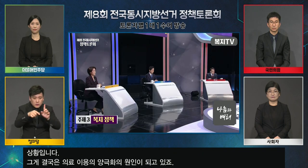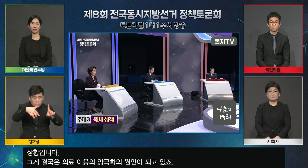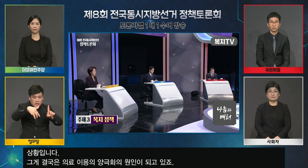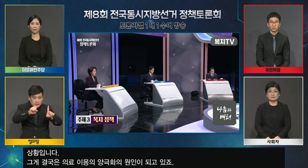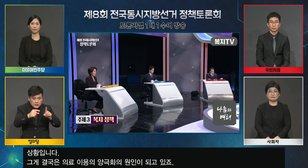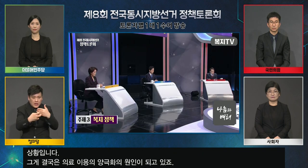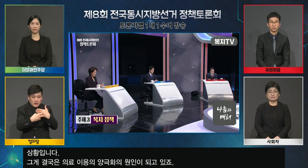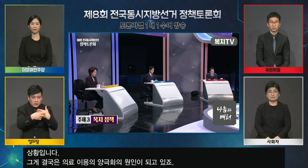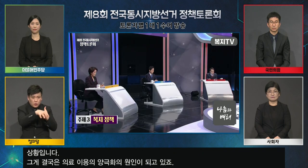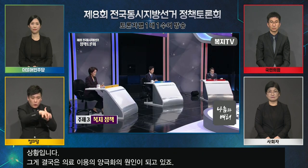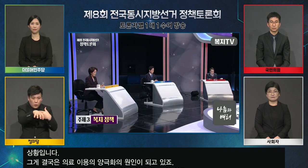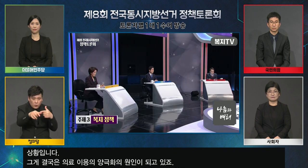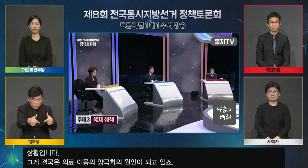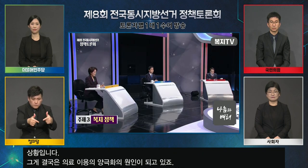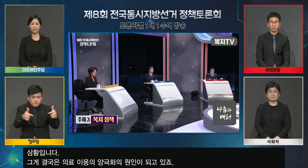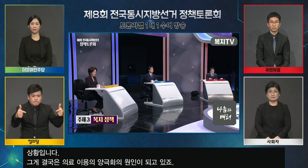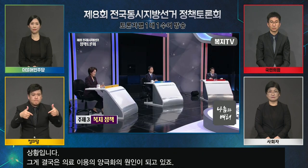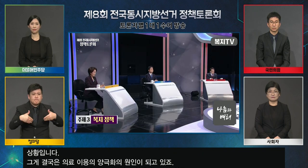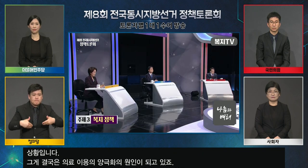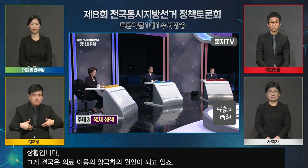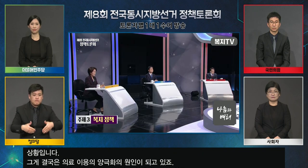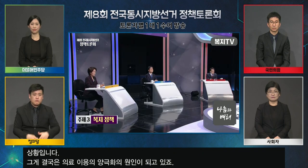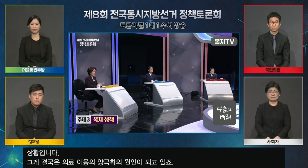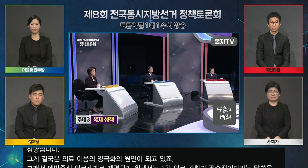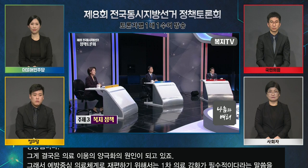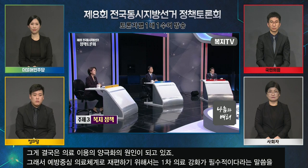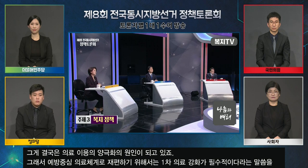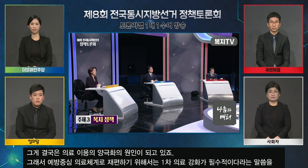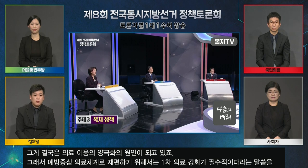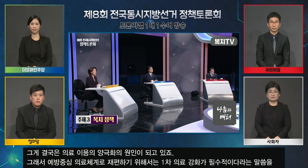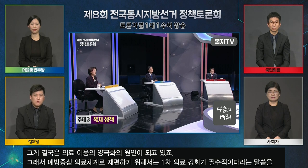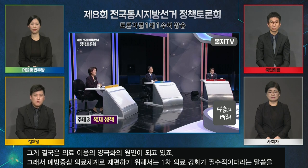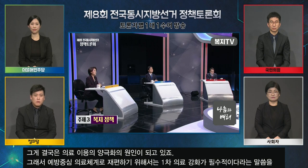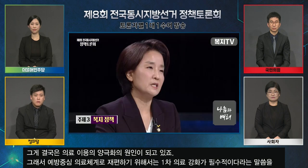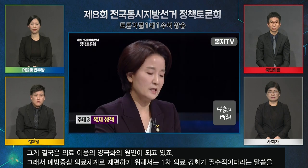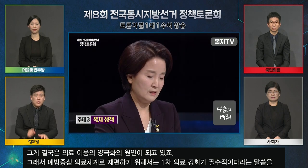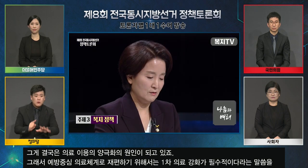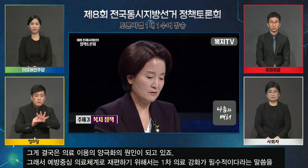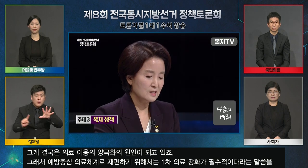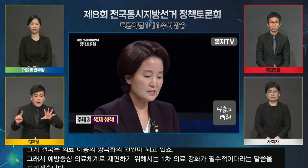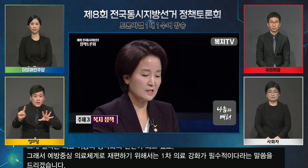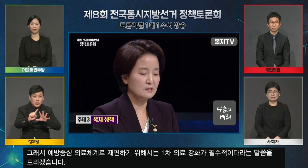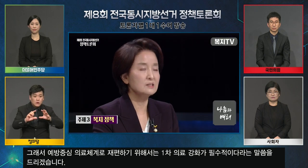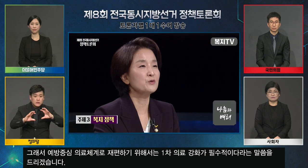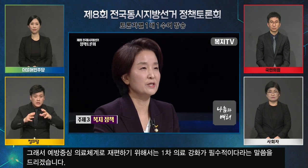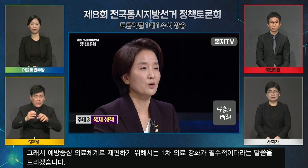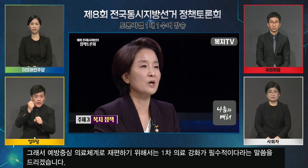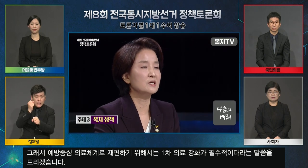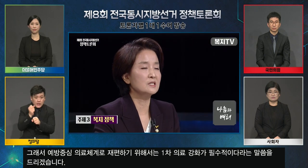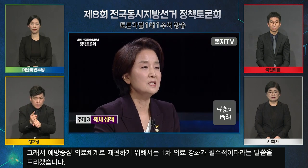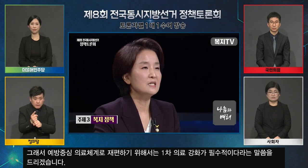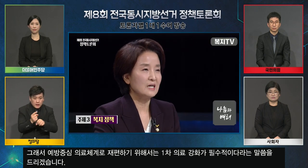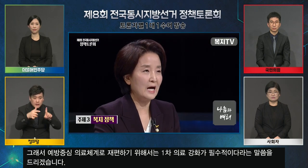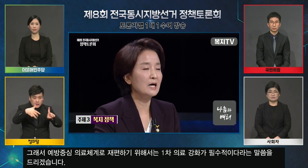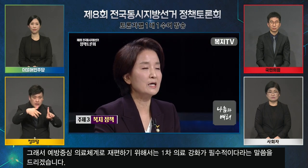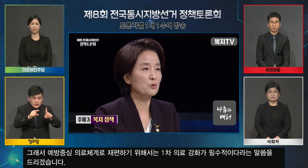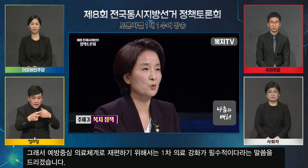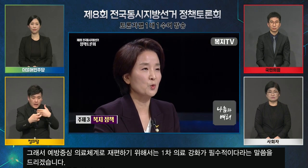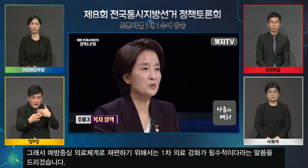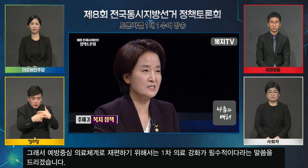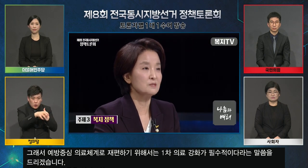필수적이다라는 말씀을 드리겠습니다. 그리고 선진국들은 이미 1차 의료의 역할을